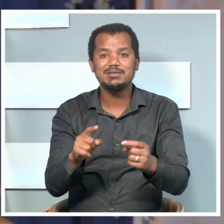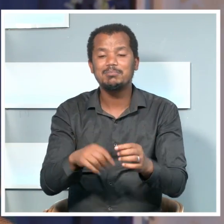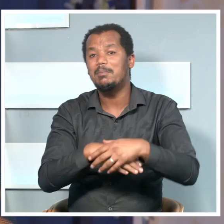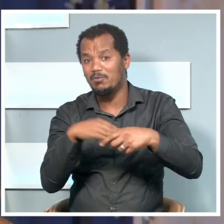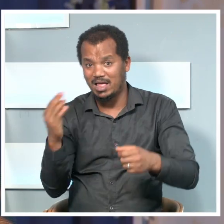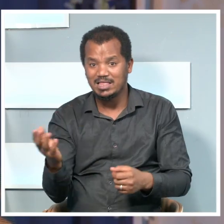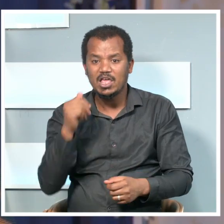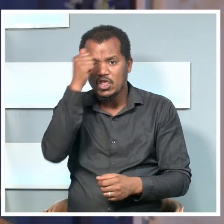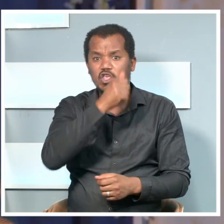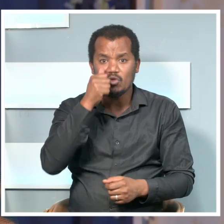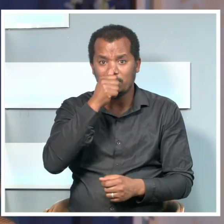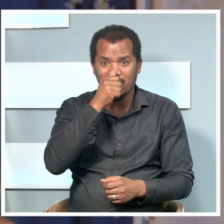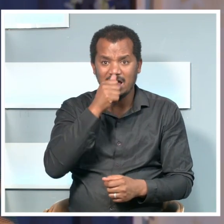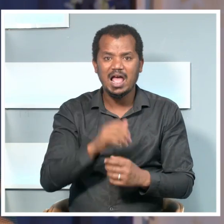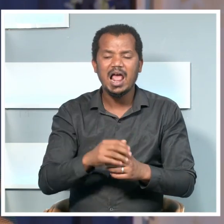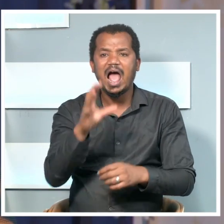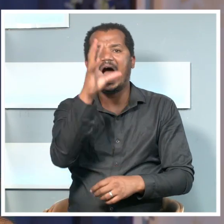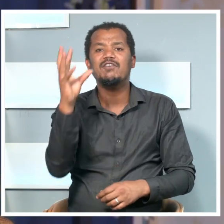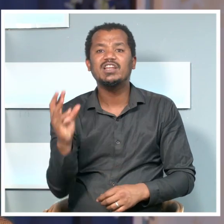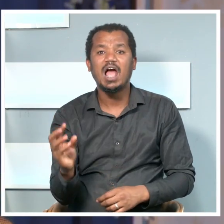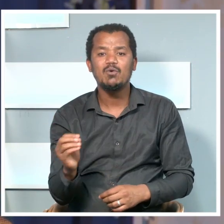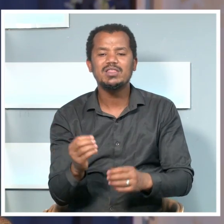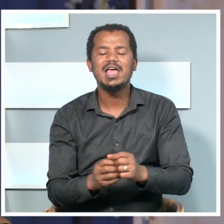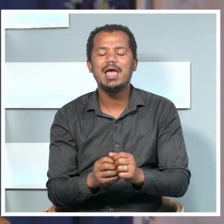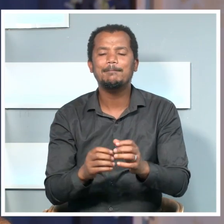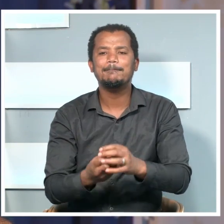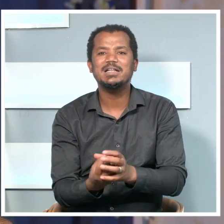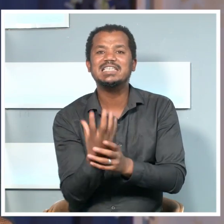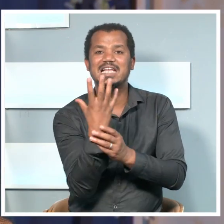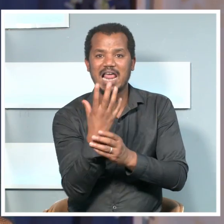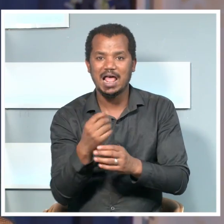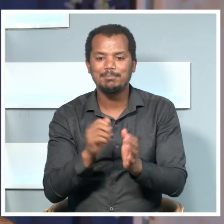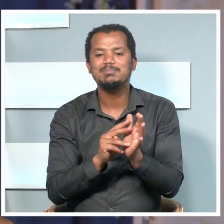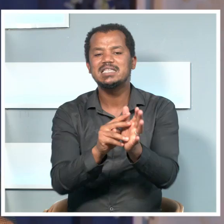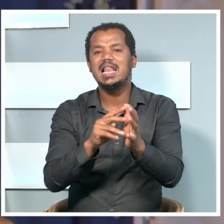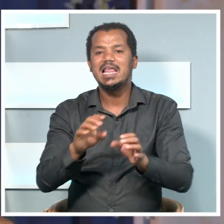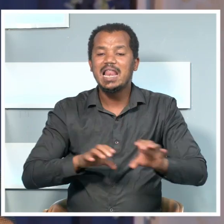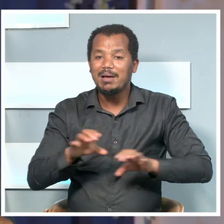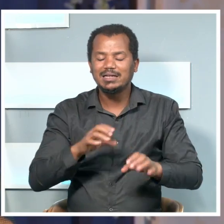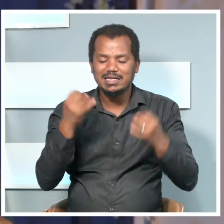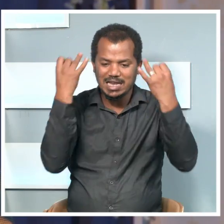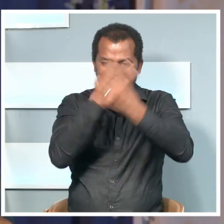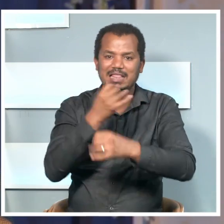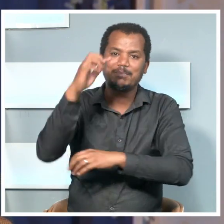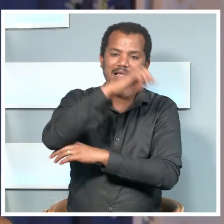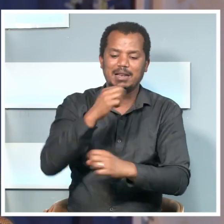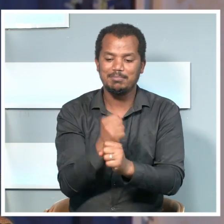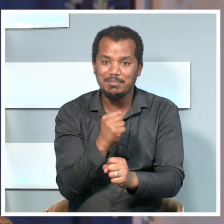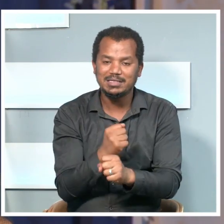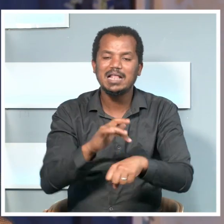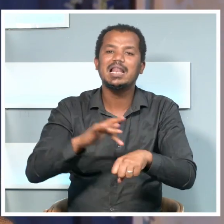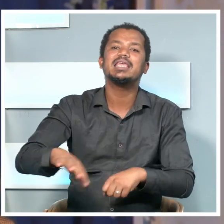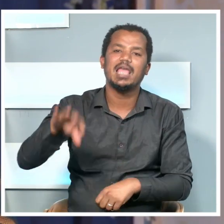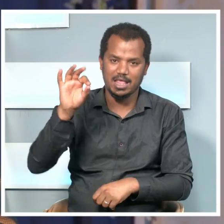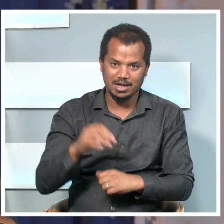በመንደፍ ኢትዮጵያ አፍሪካዊት የብልጽግና ተምሳሌት ለማድረግ ሌት ተቀን በመትጋት ላይ